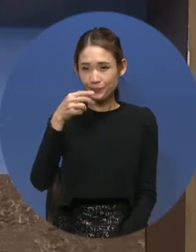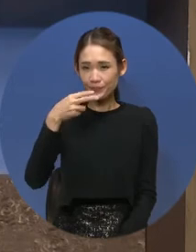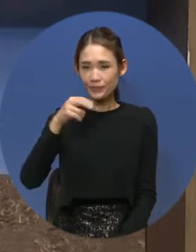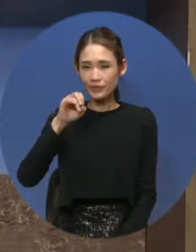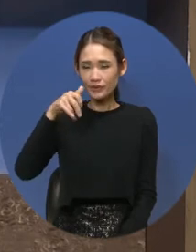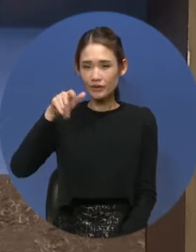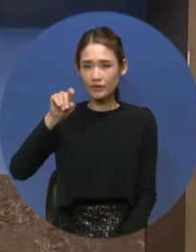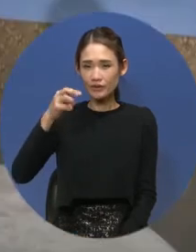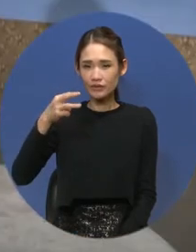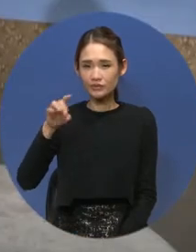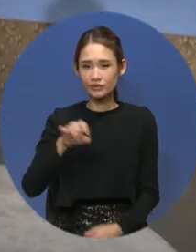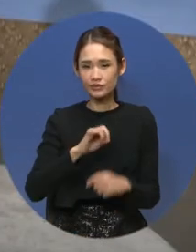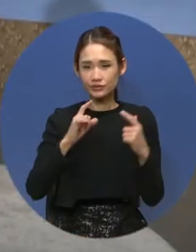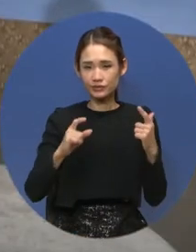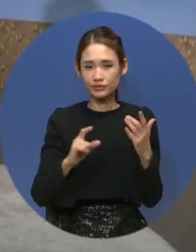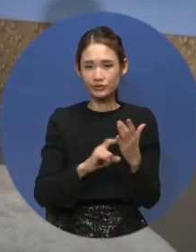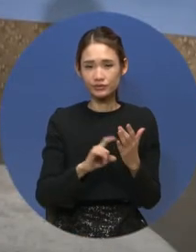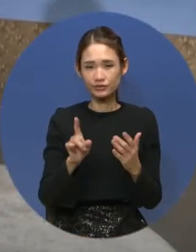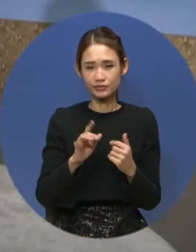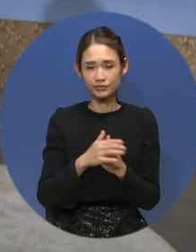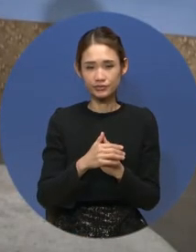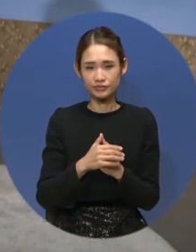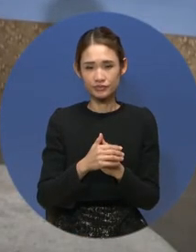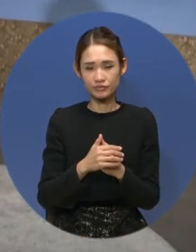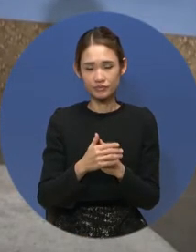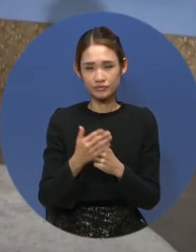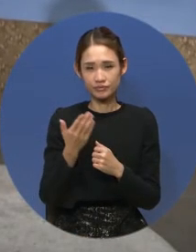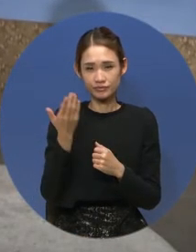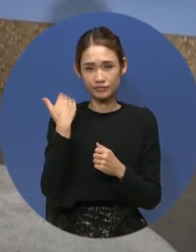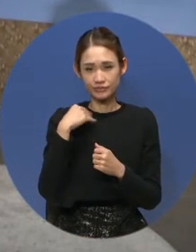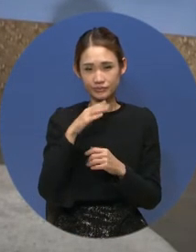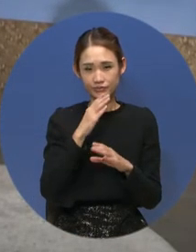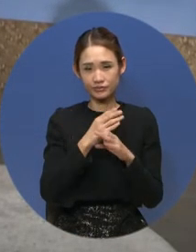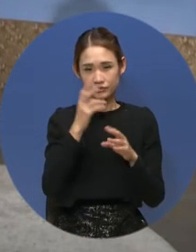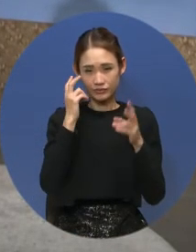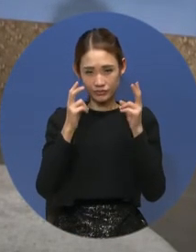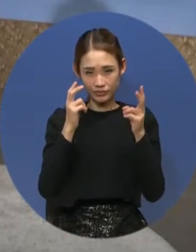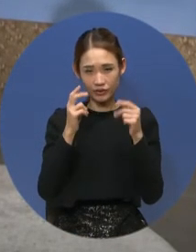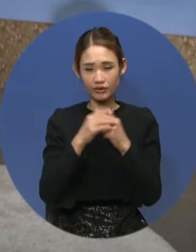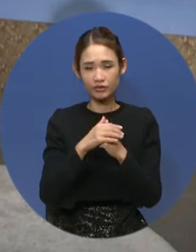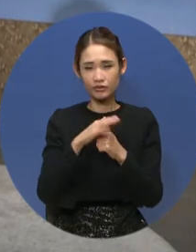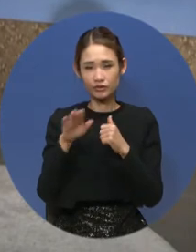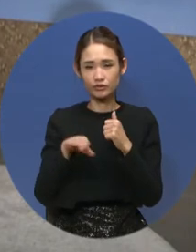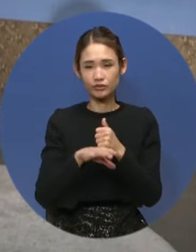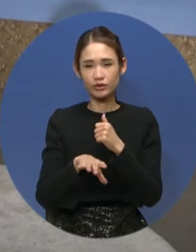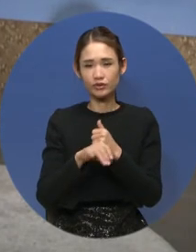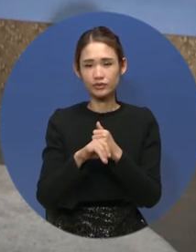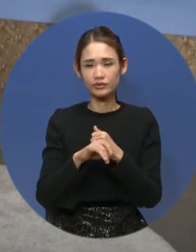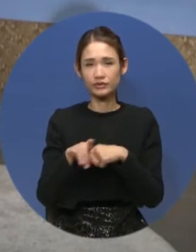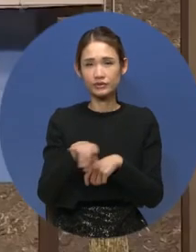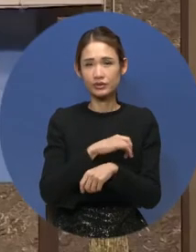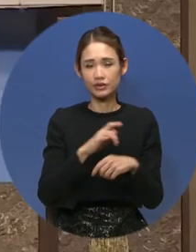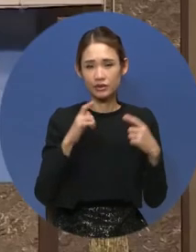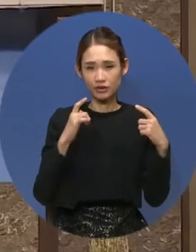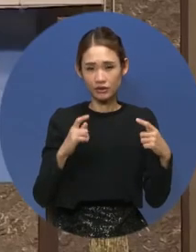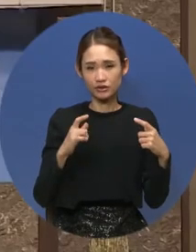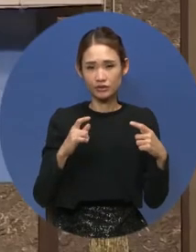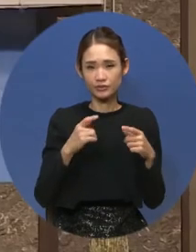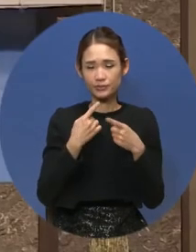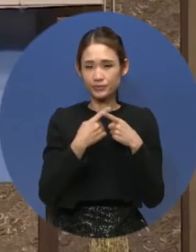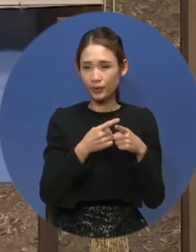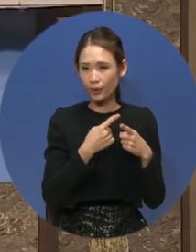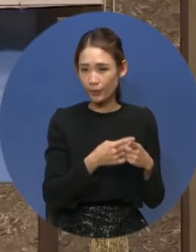또 정확히 무엇인가요? 지난제 최근에 중소기업 벤처부에서 주관하는 네.